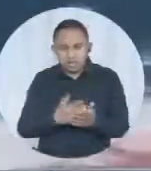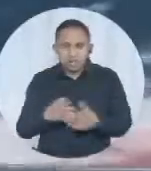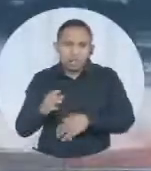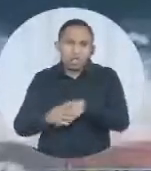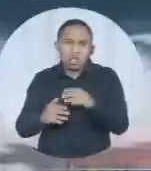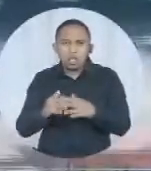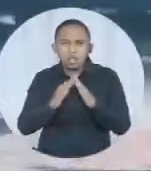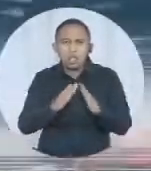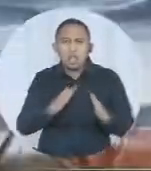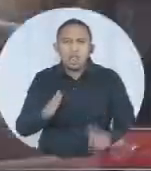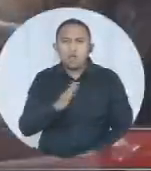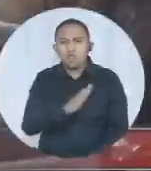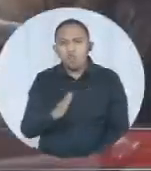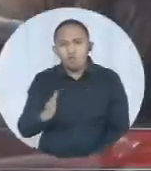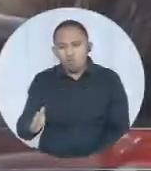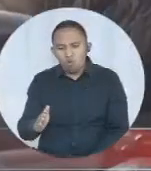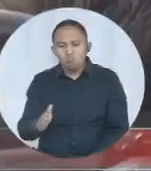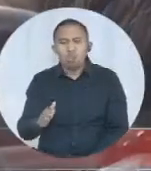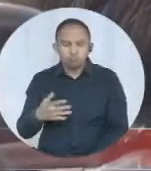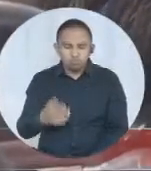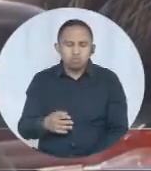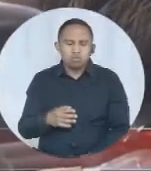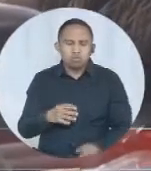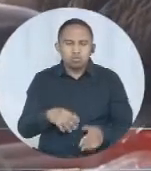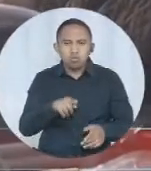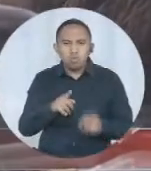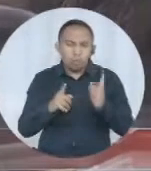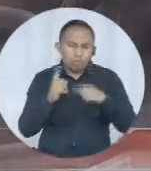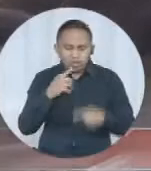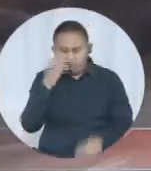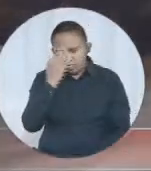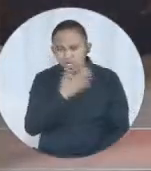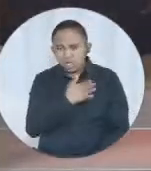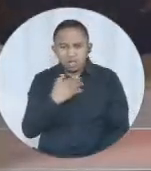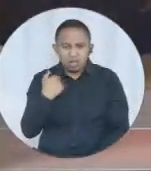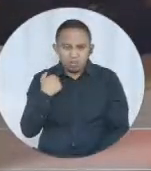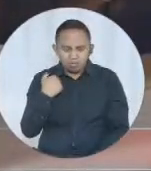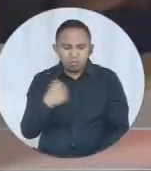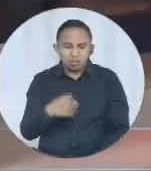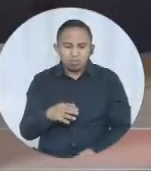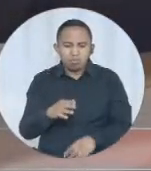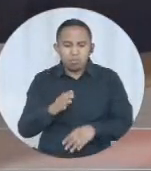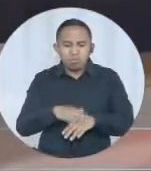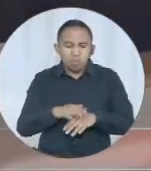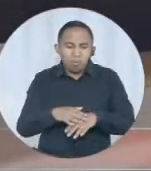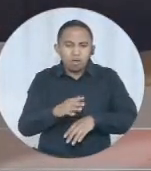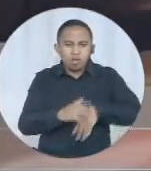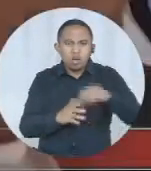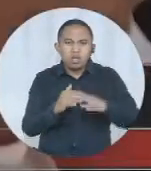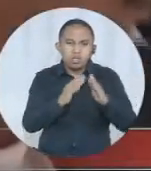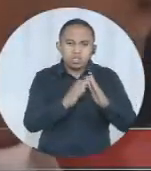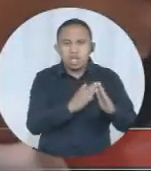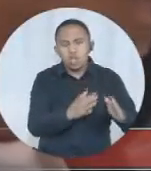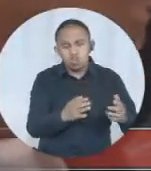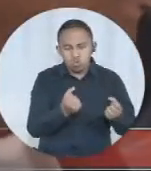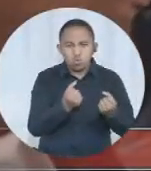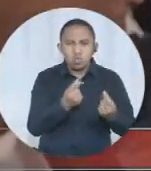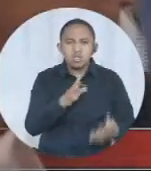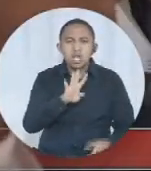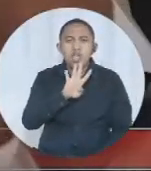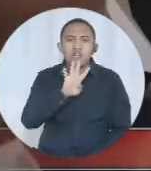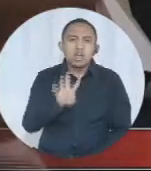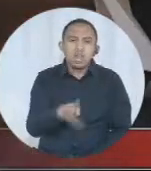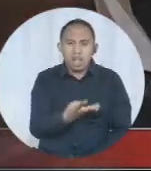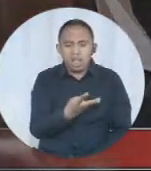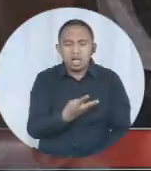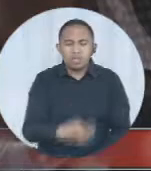vaovao na amin'ny fanatanterahana ny politika panjakana amin'ny akapobeny dia ny fanamboarana trano fonenana miisa 4 alina